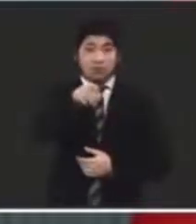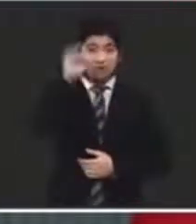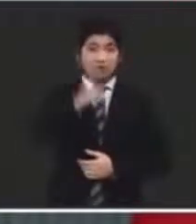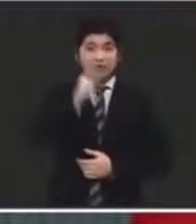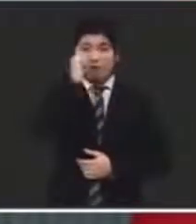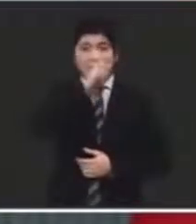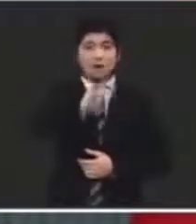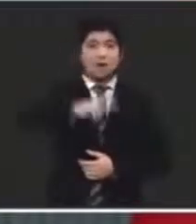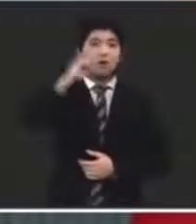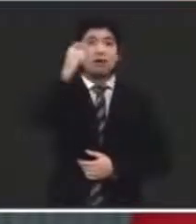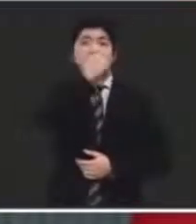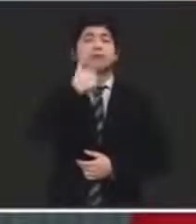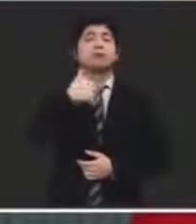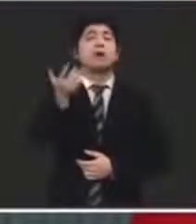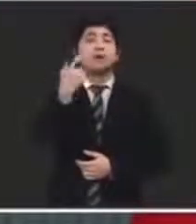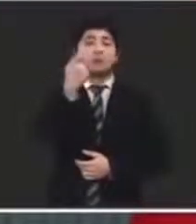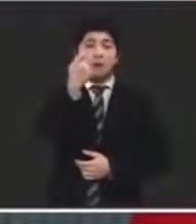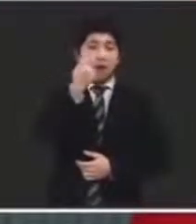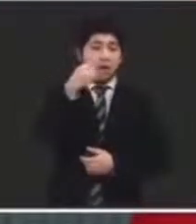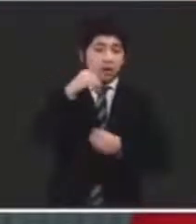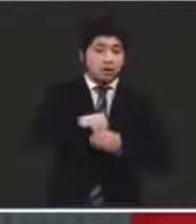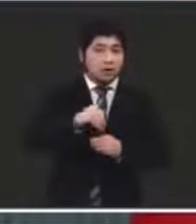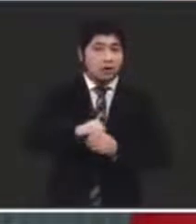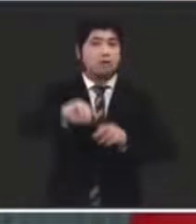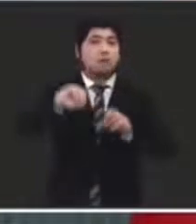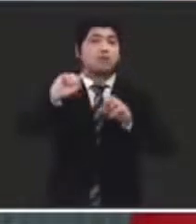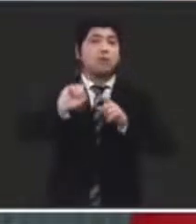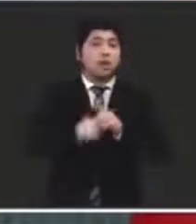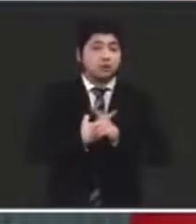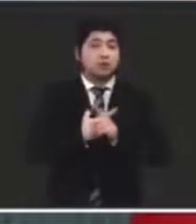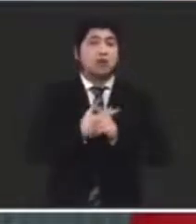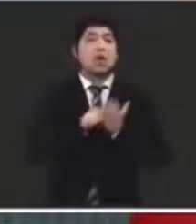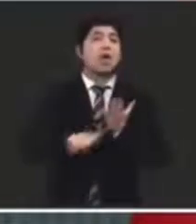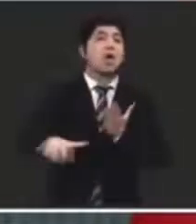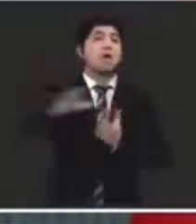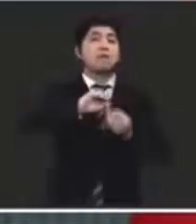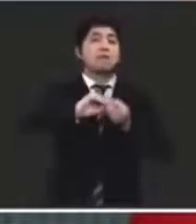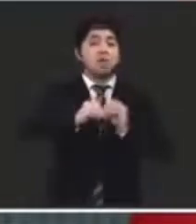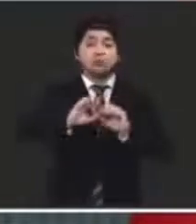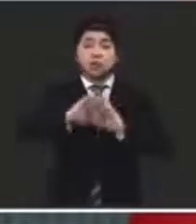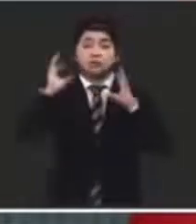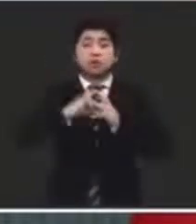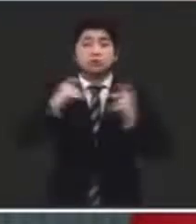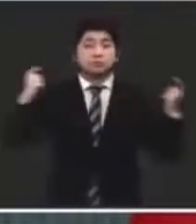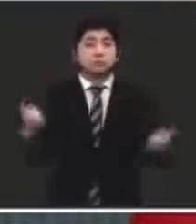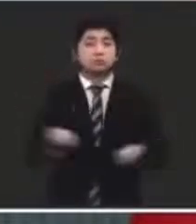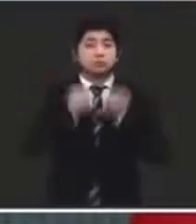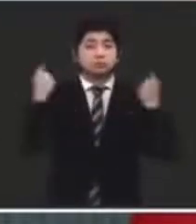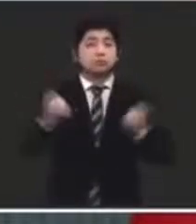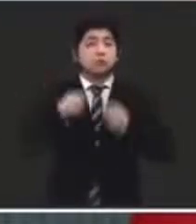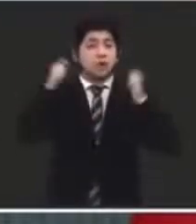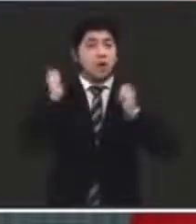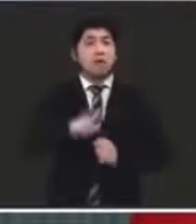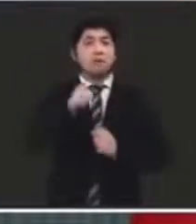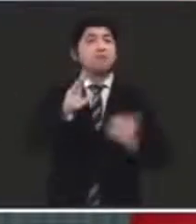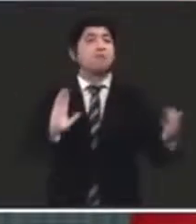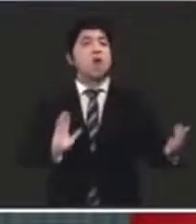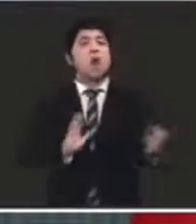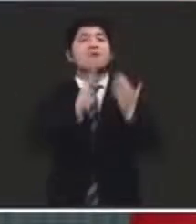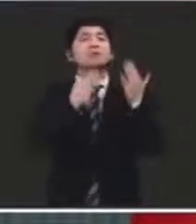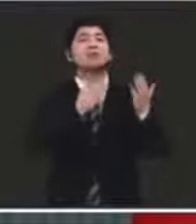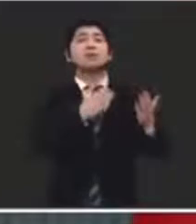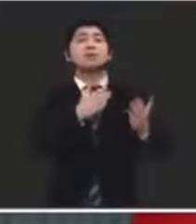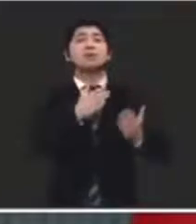gelmedik finansmanından projesine pek çok sorunu çözmek için çalışırken Bir de muhalefetin